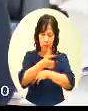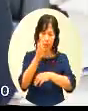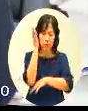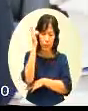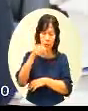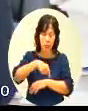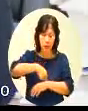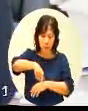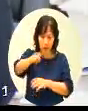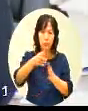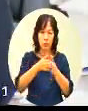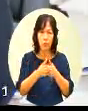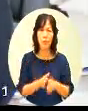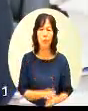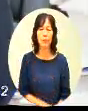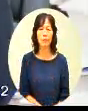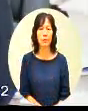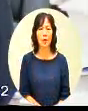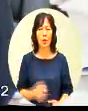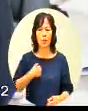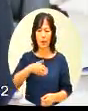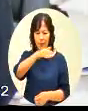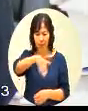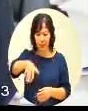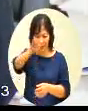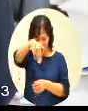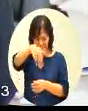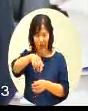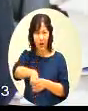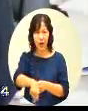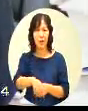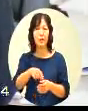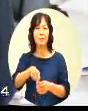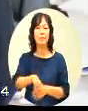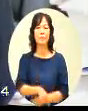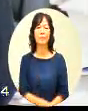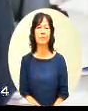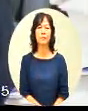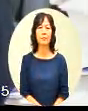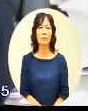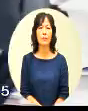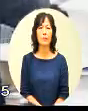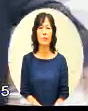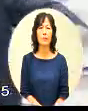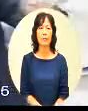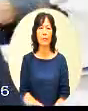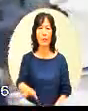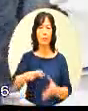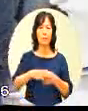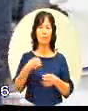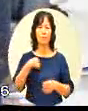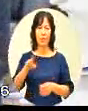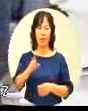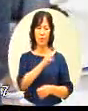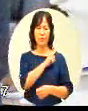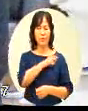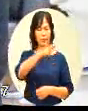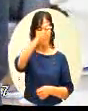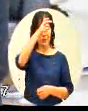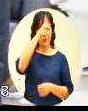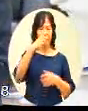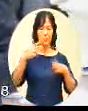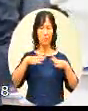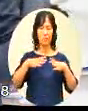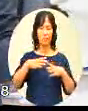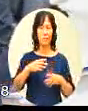的高雄县政府去。他被拦下来之后，他当下就以他的远景的身